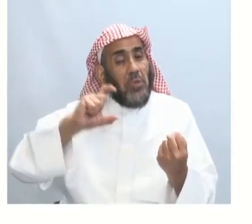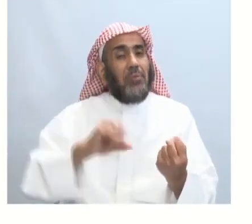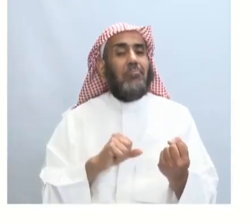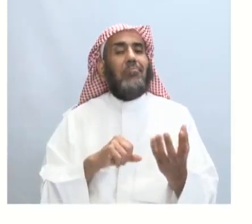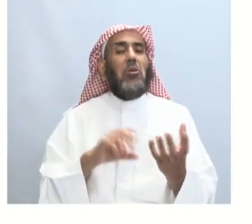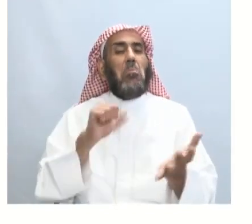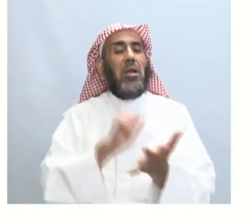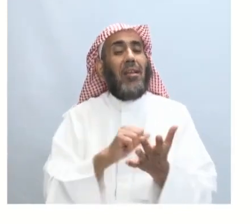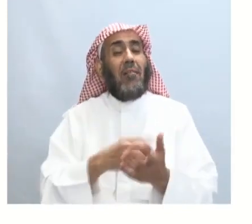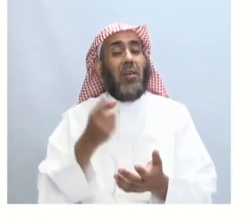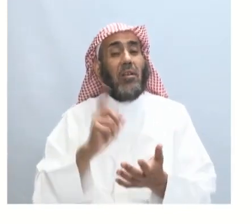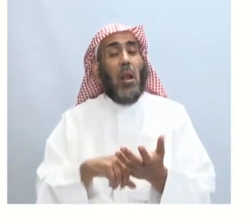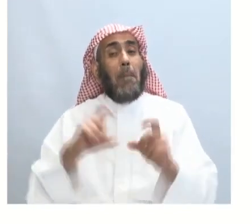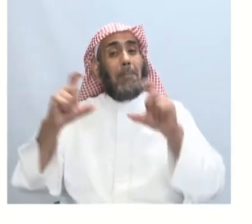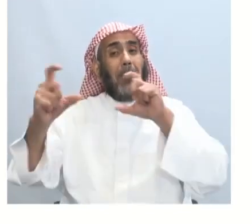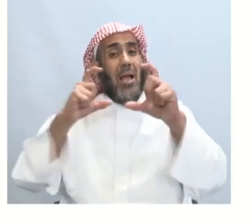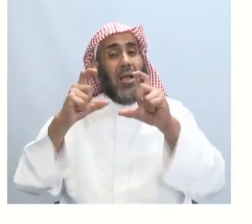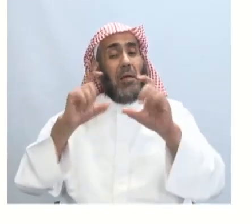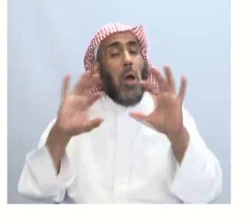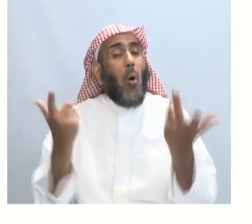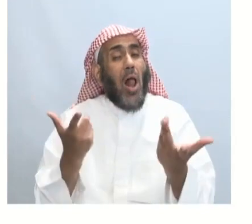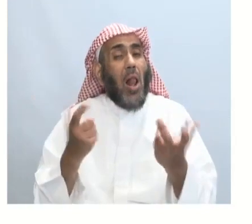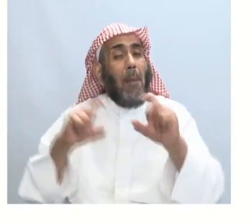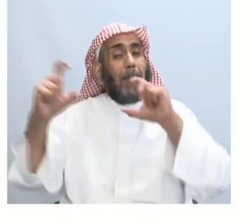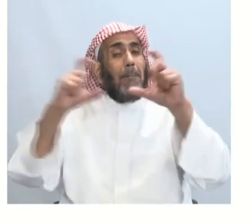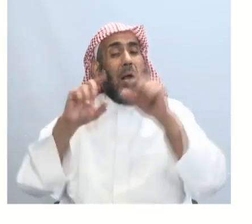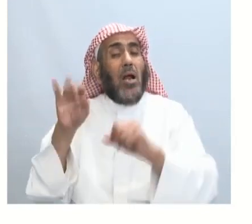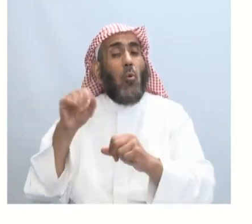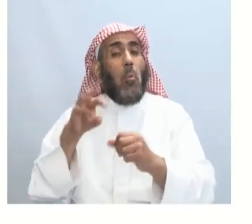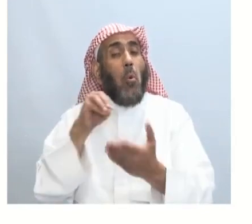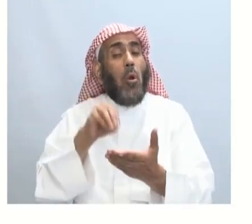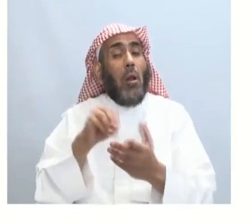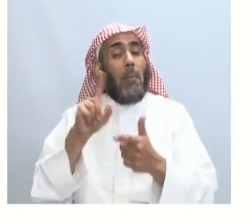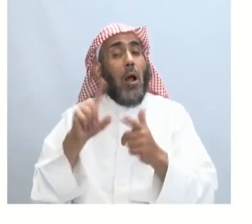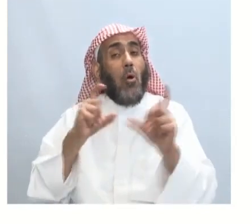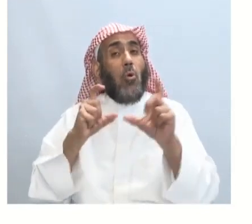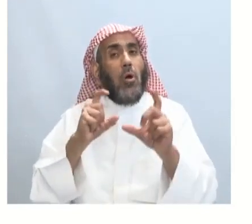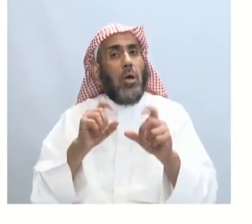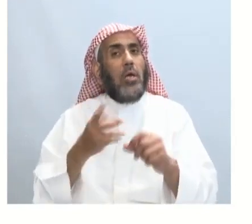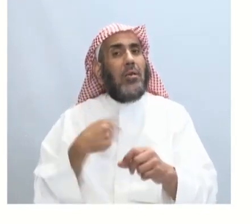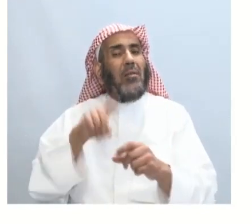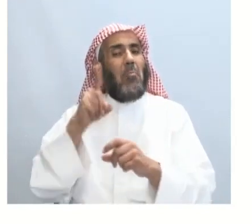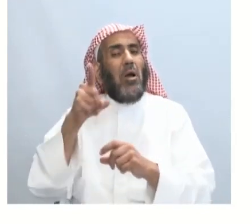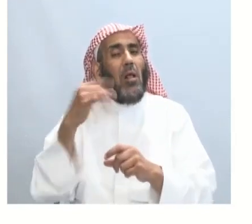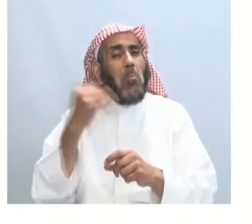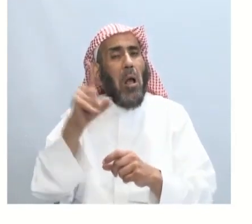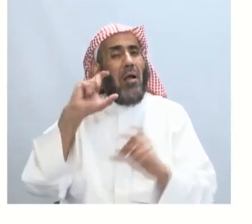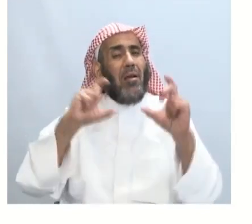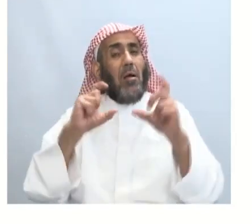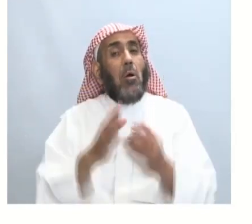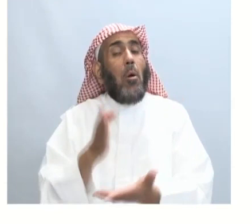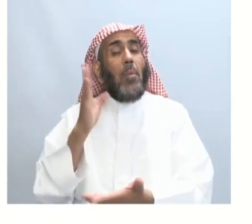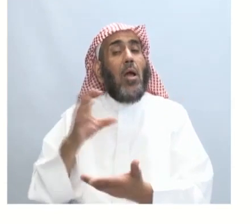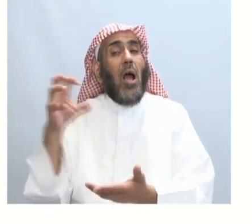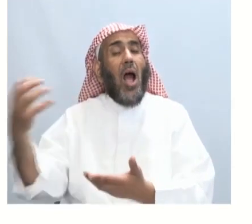المنزل لذا فان البنك ما هو الحال وما موقعه انه يتمتع بحق عيني